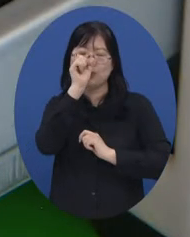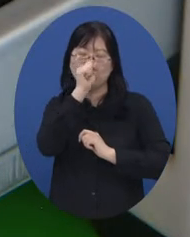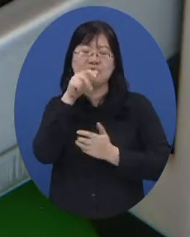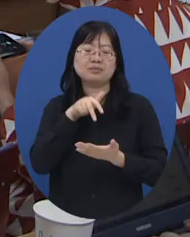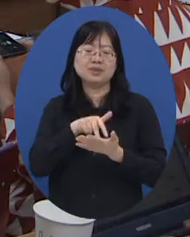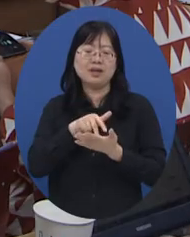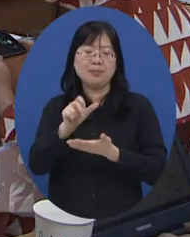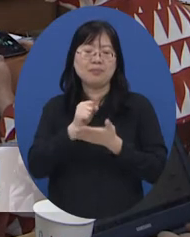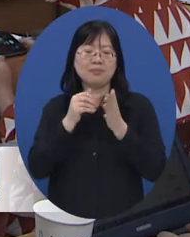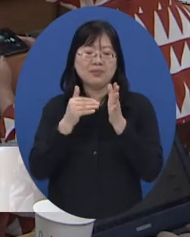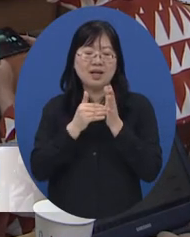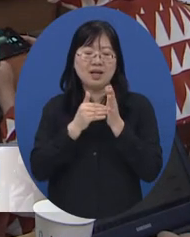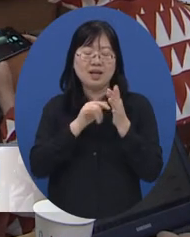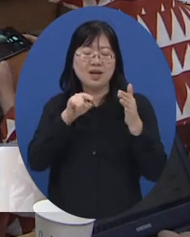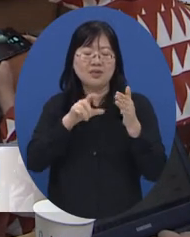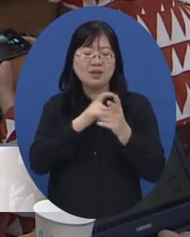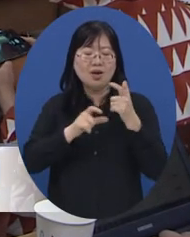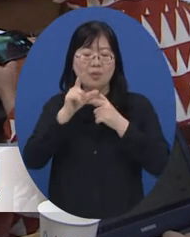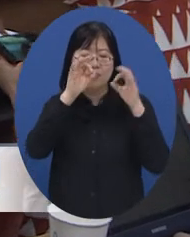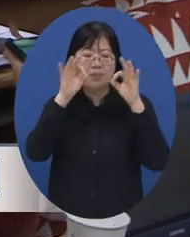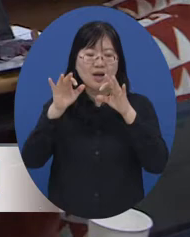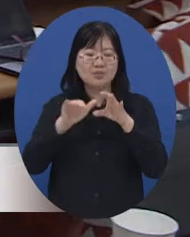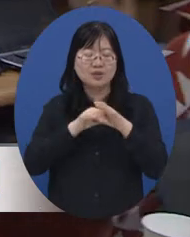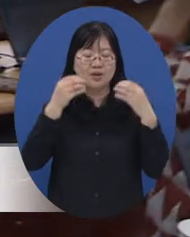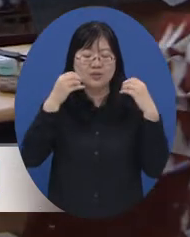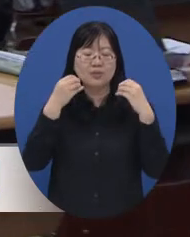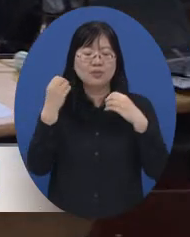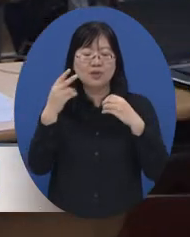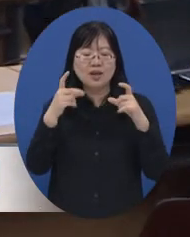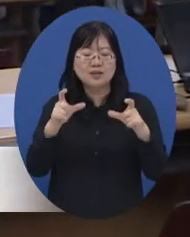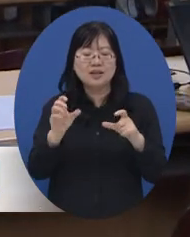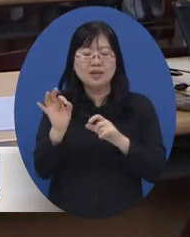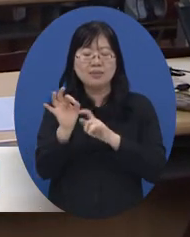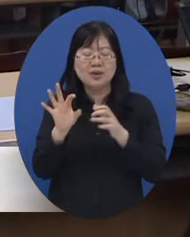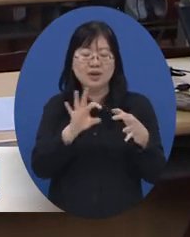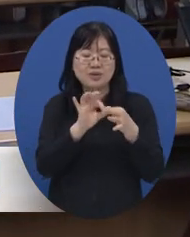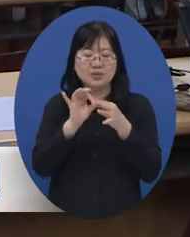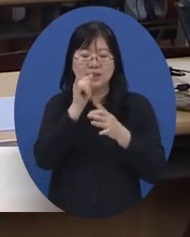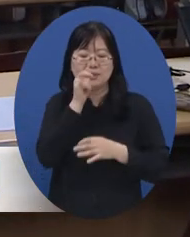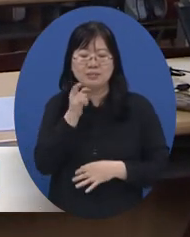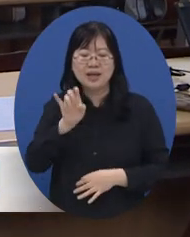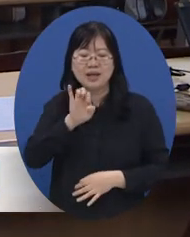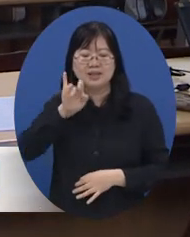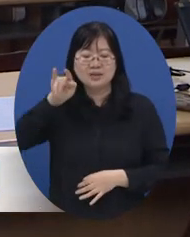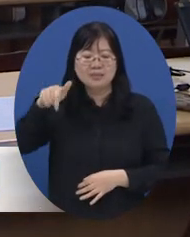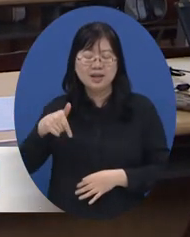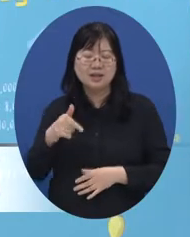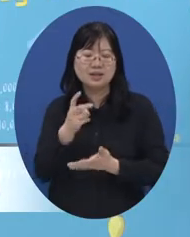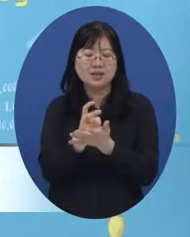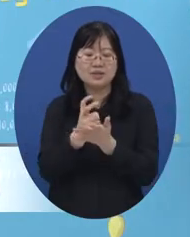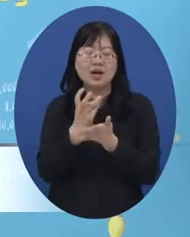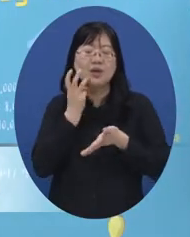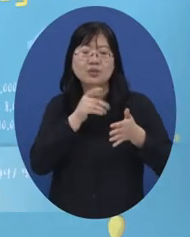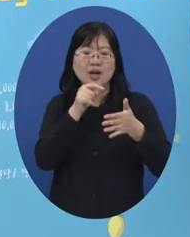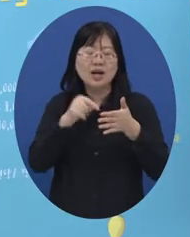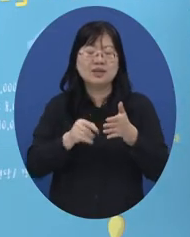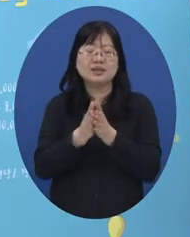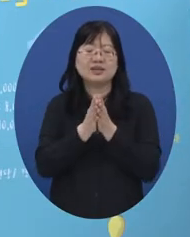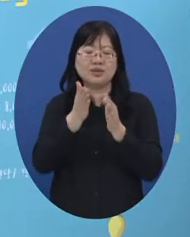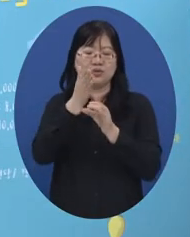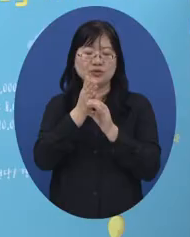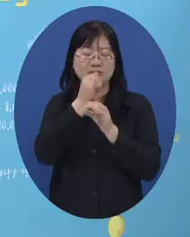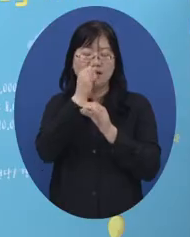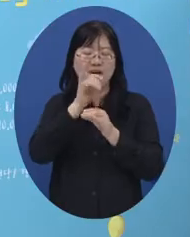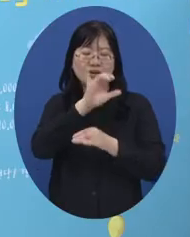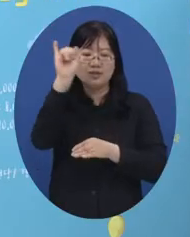격입니다. 여기서 더 나아가 문화 공연과 지역 화폐를 연계한 페이백 제도가 경기도에서 시행됩니다.